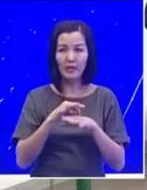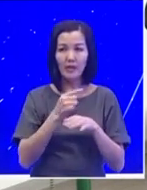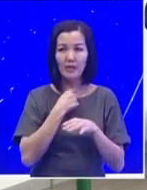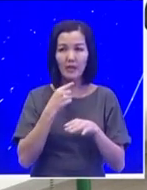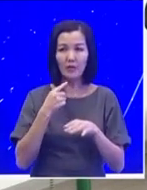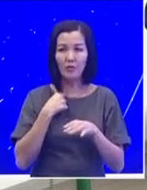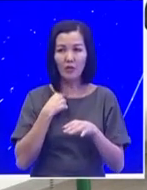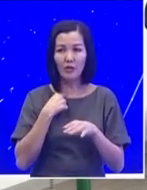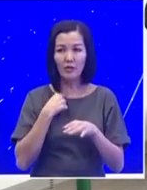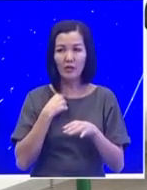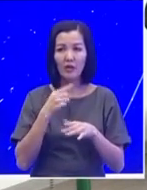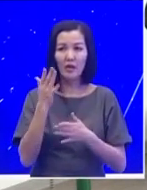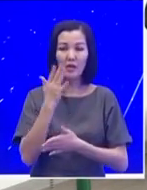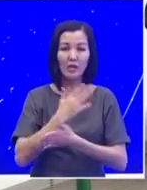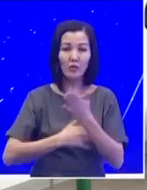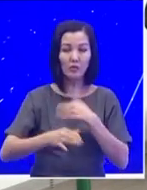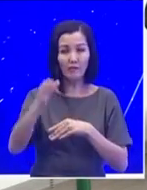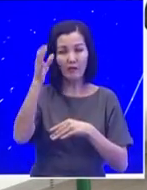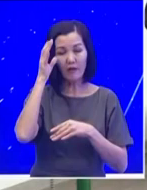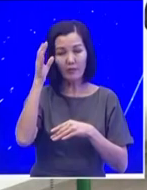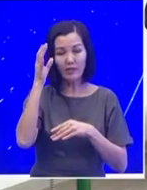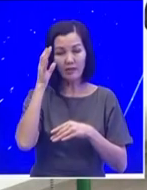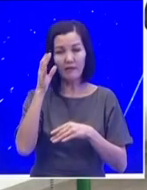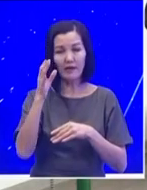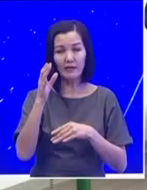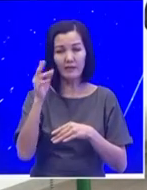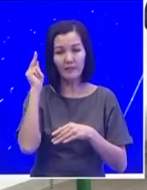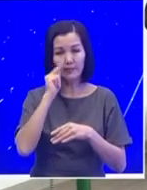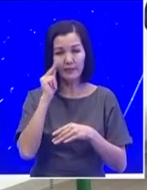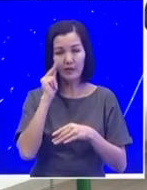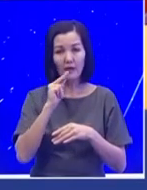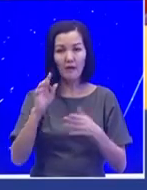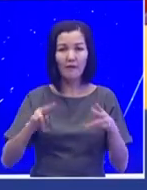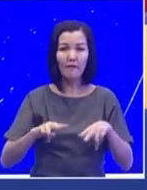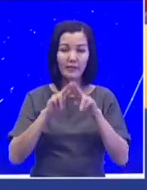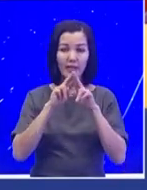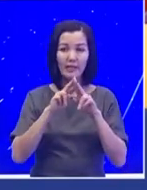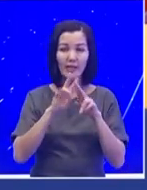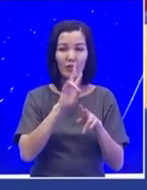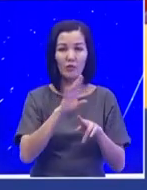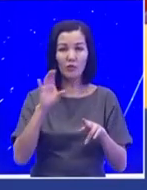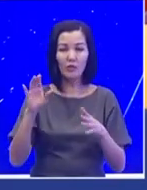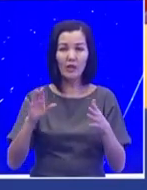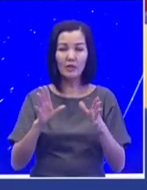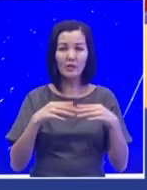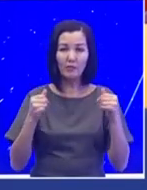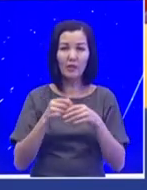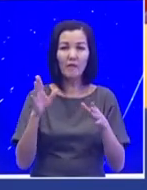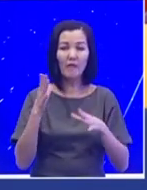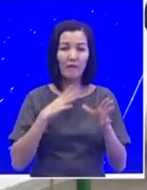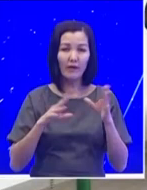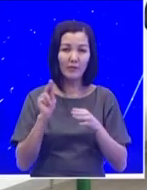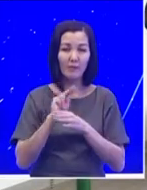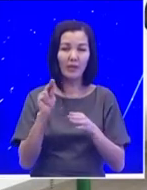Талдыкурган «Принципы инклюзивного образования». В городе Астане – курсы семейного воспитания. Все,